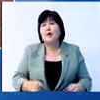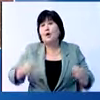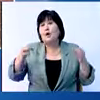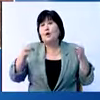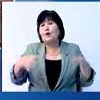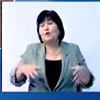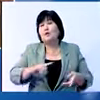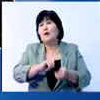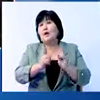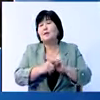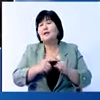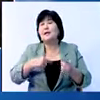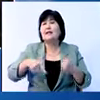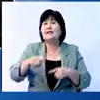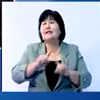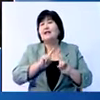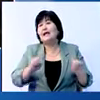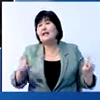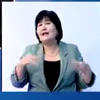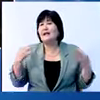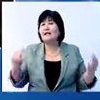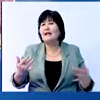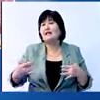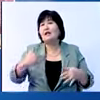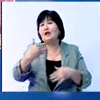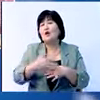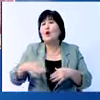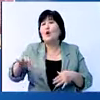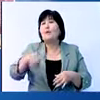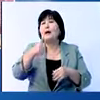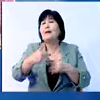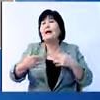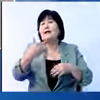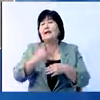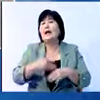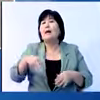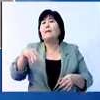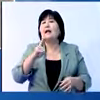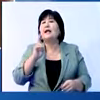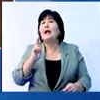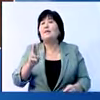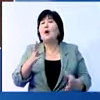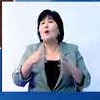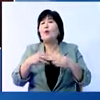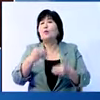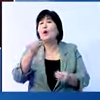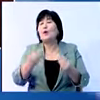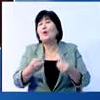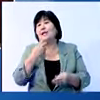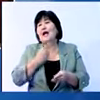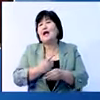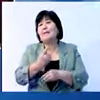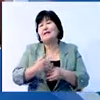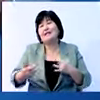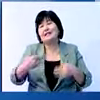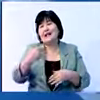Күтпеген бұрылыс шырайын алдырар интрига тартысты сюжет. Облыстың бас театрында Марк Камалеттидің отбасы ойыны комедия